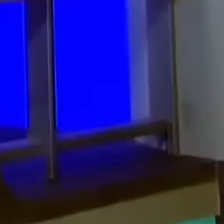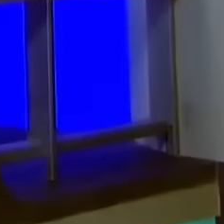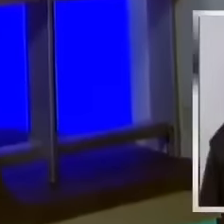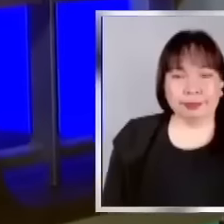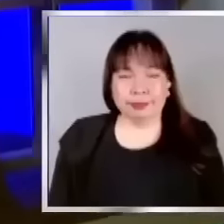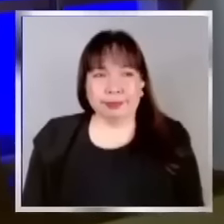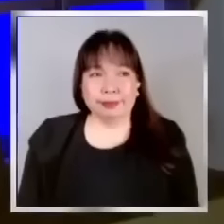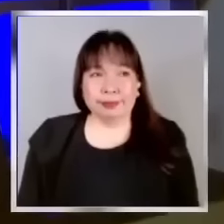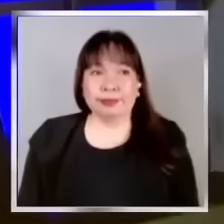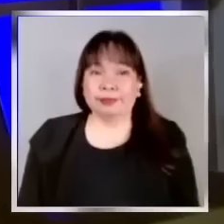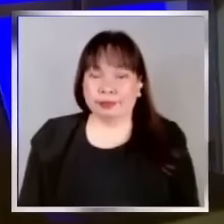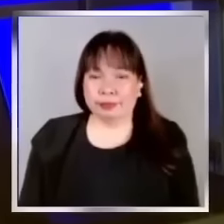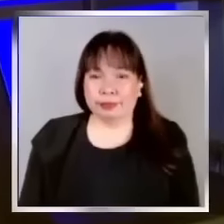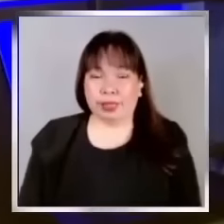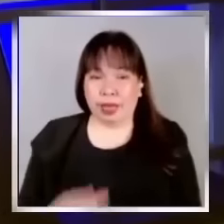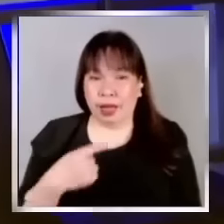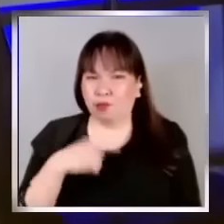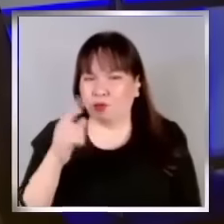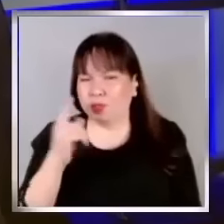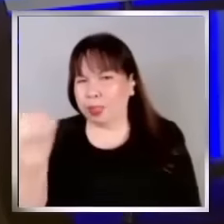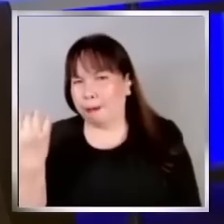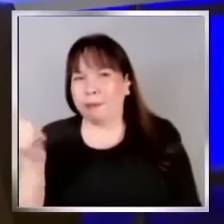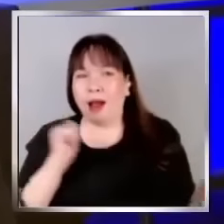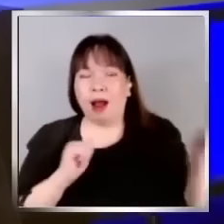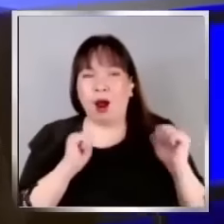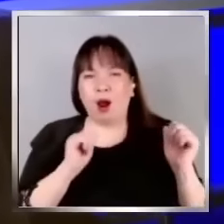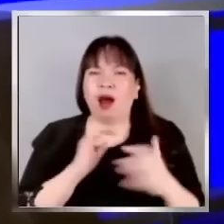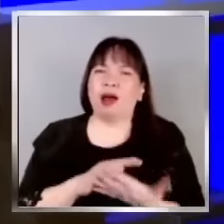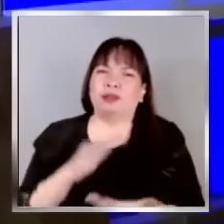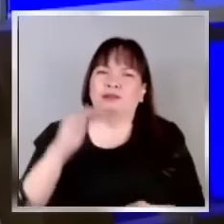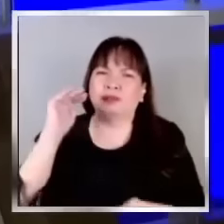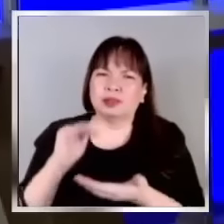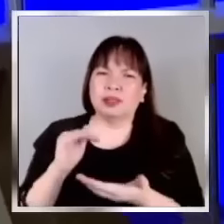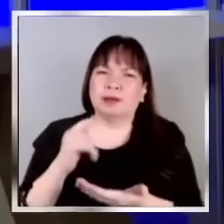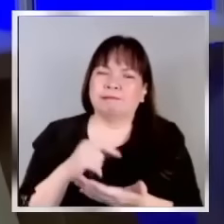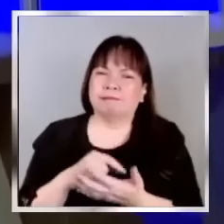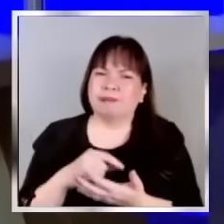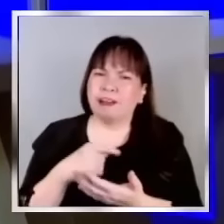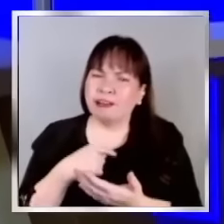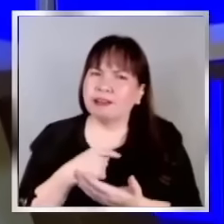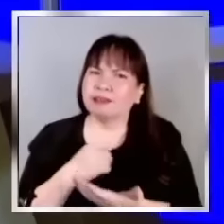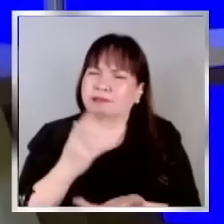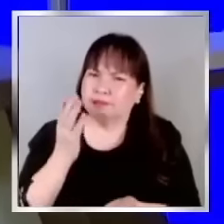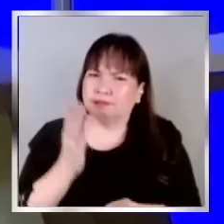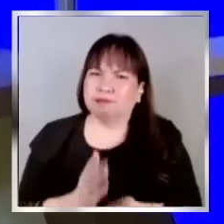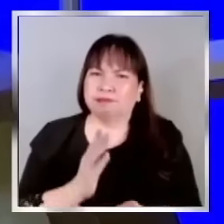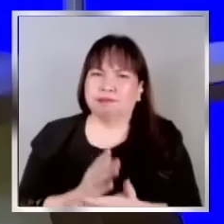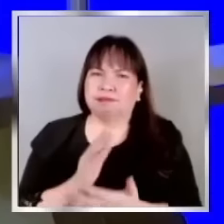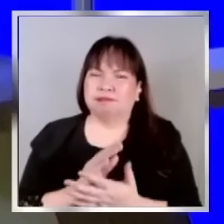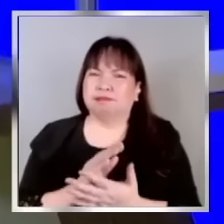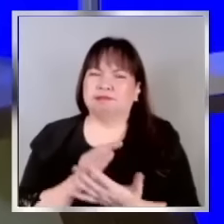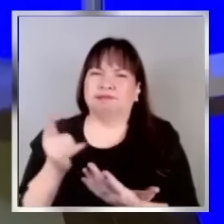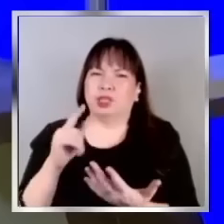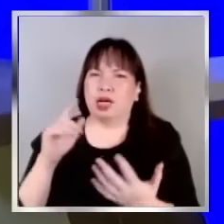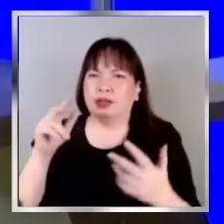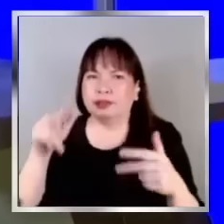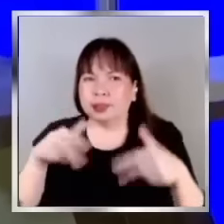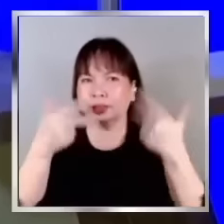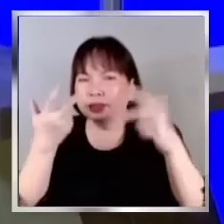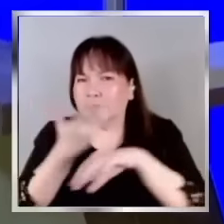Nakiisa ang ilang Sparkle artist sa laban contra cyber scam. Pinaigting ito ng partnership ng GMA Network, GMA New Media Incorporated